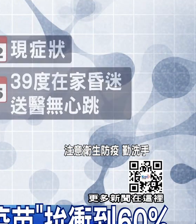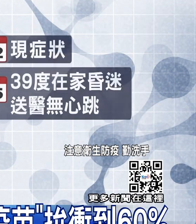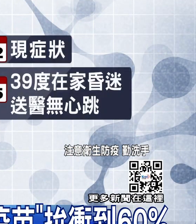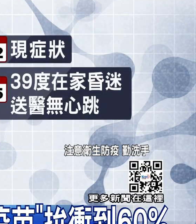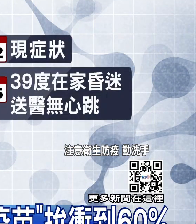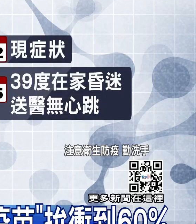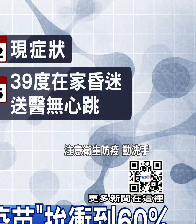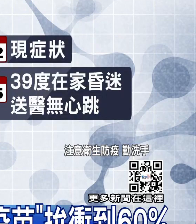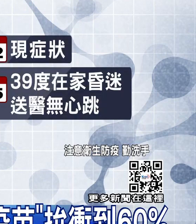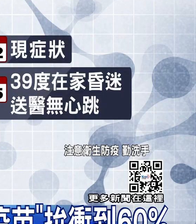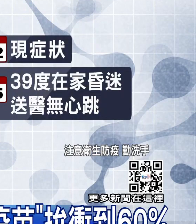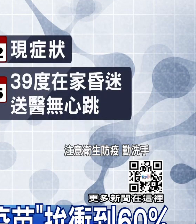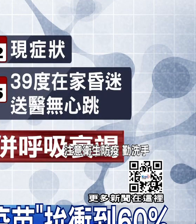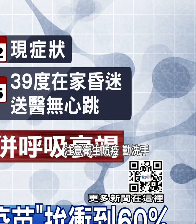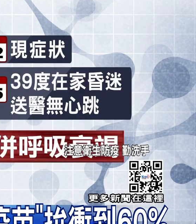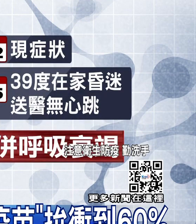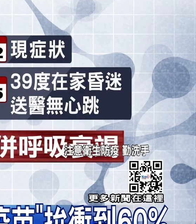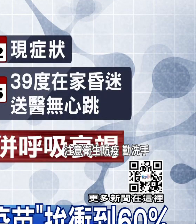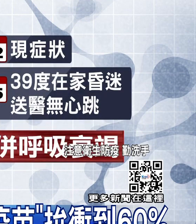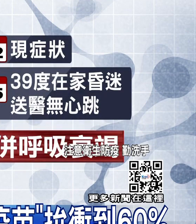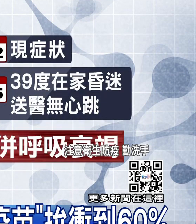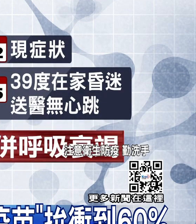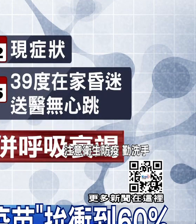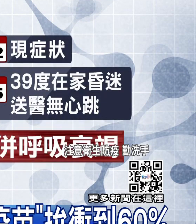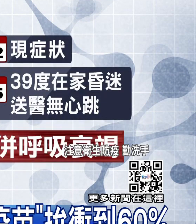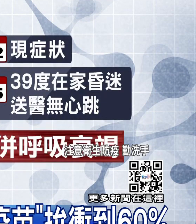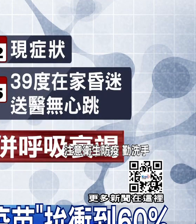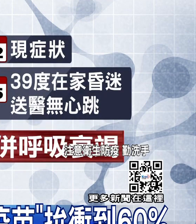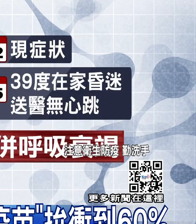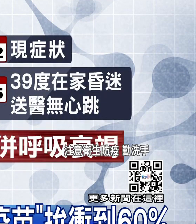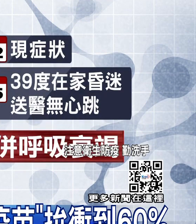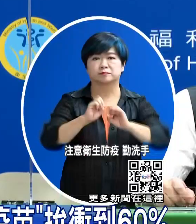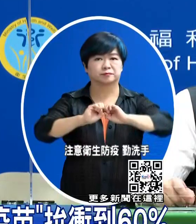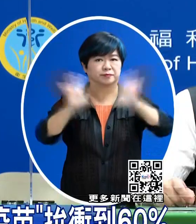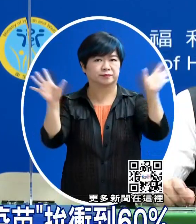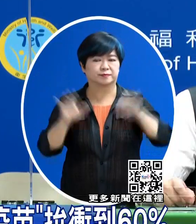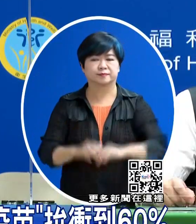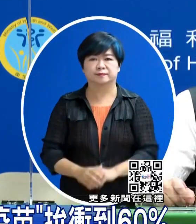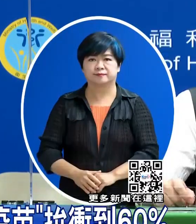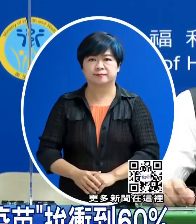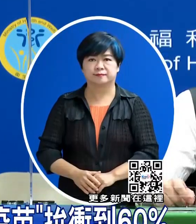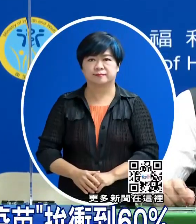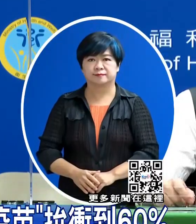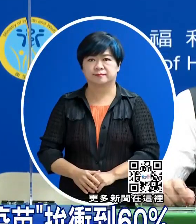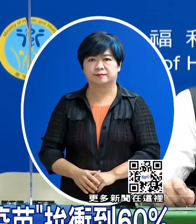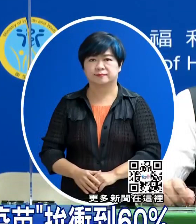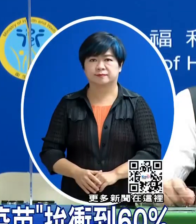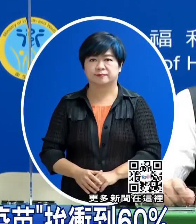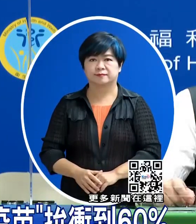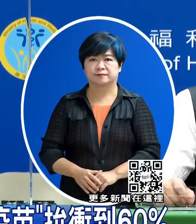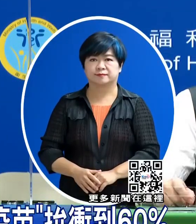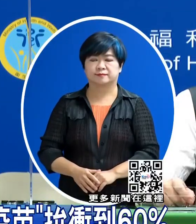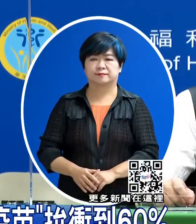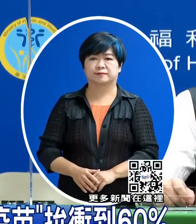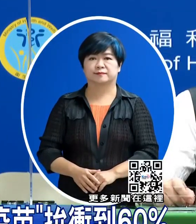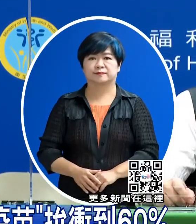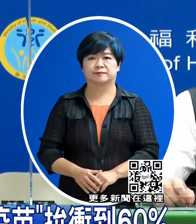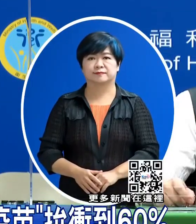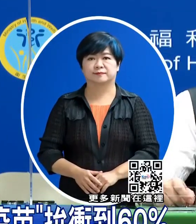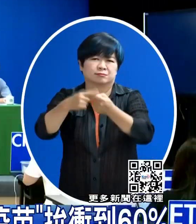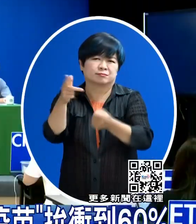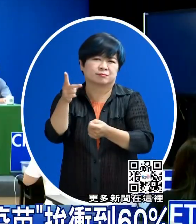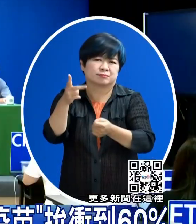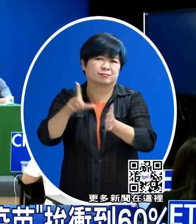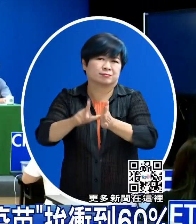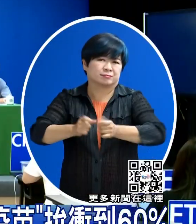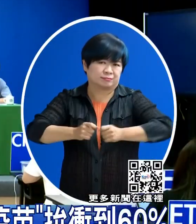1岁女童在家昏迷送医后过世，死因为新冠肺炎并呼吸衰竭。本土16669，看似又跌到20,000例以